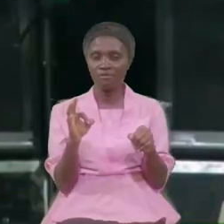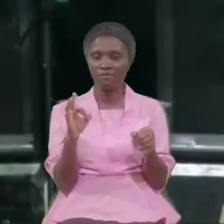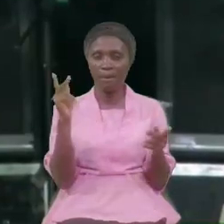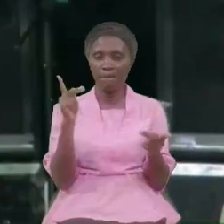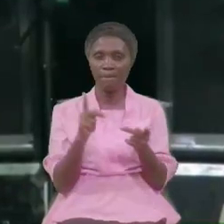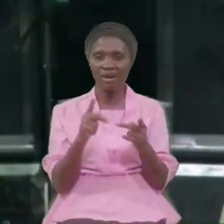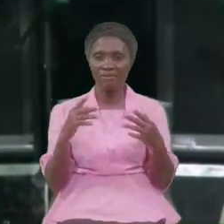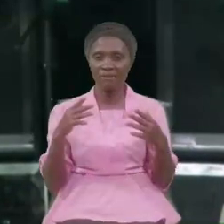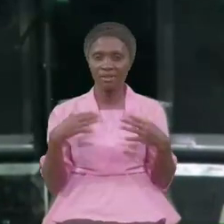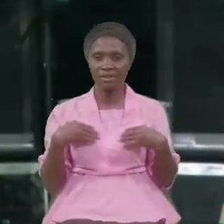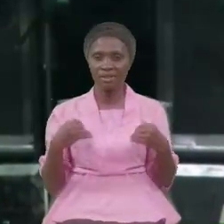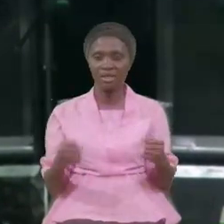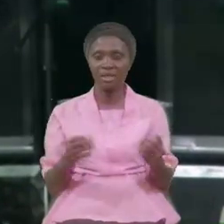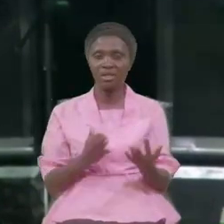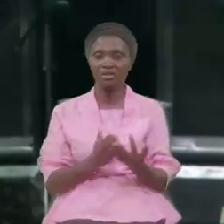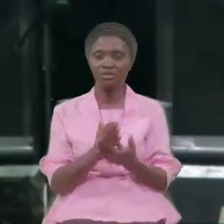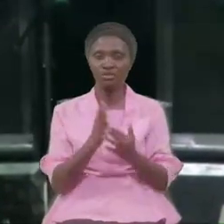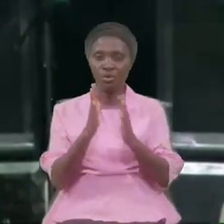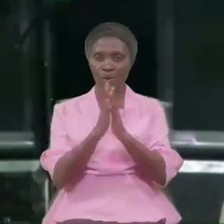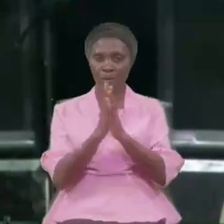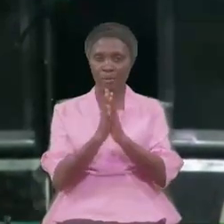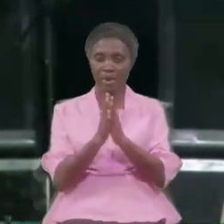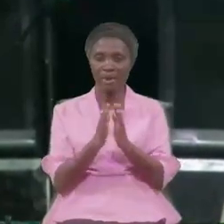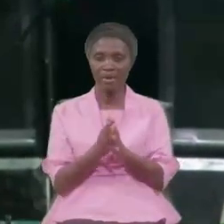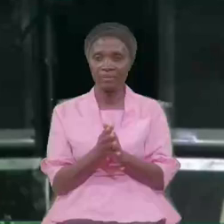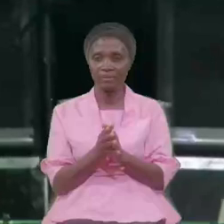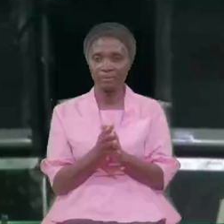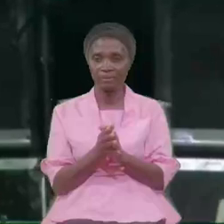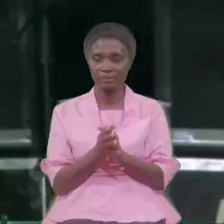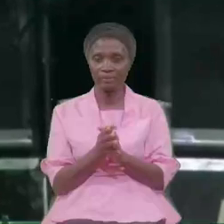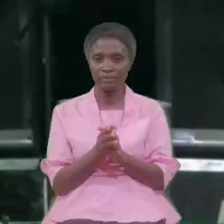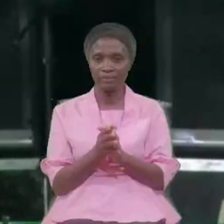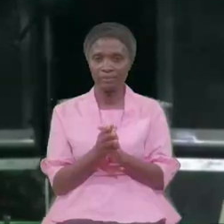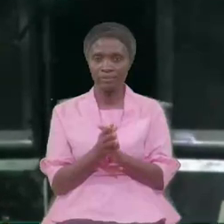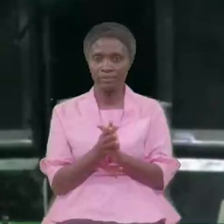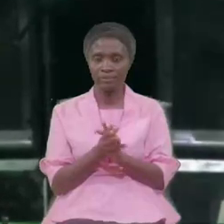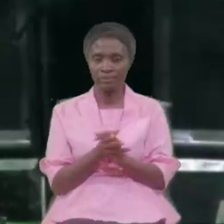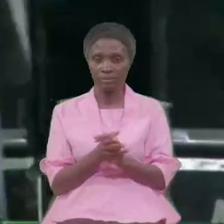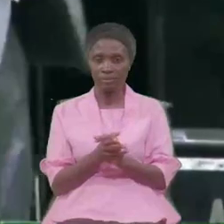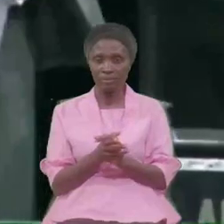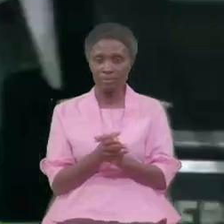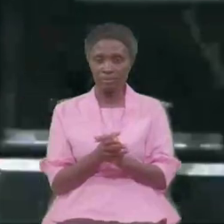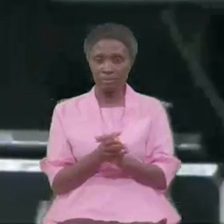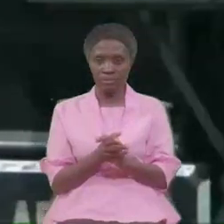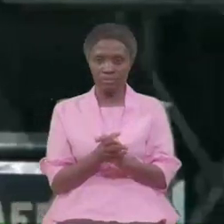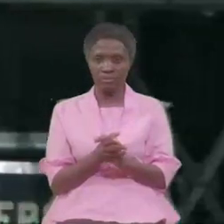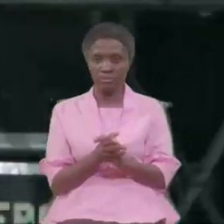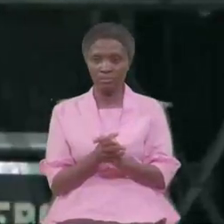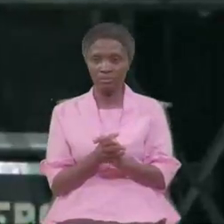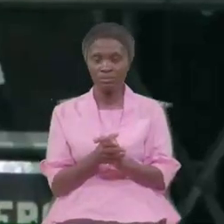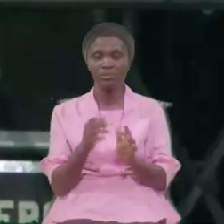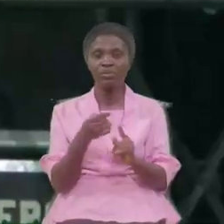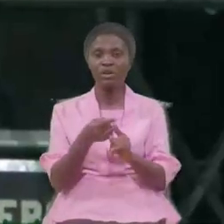La possibilité gracieuse de la santé et de la guérison à travers la prière.